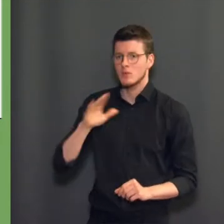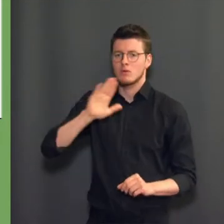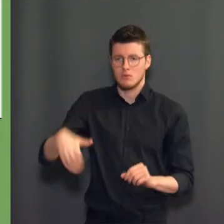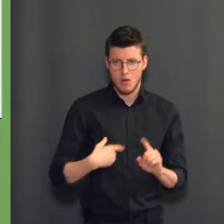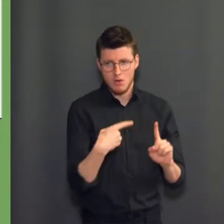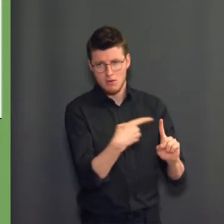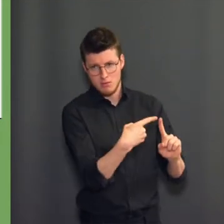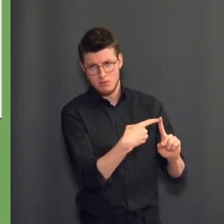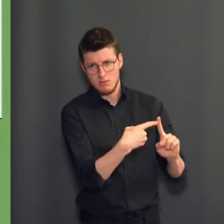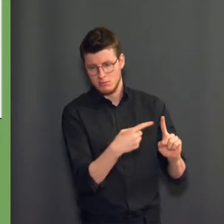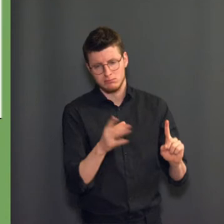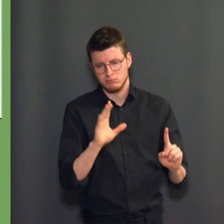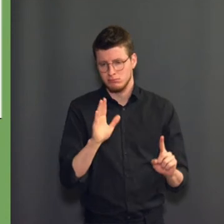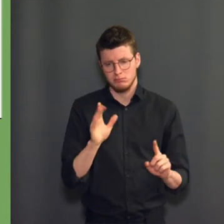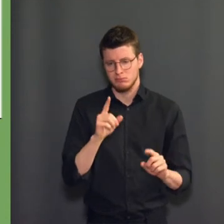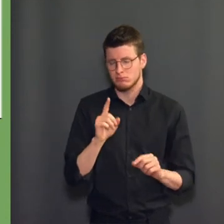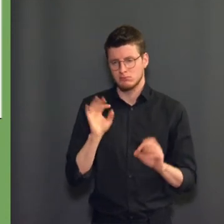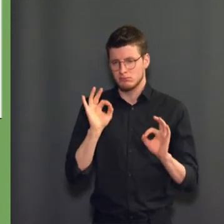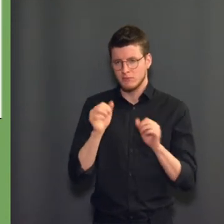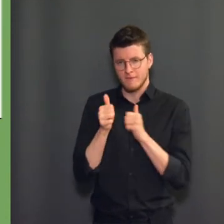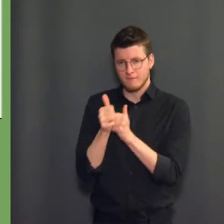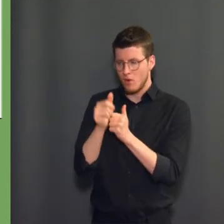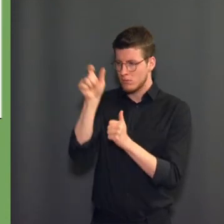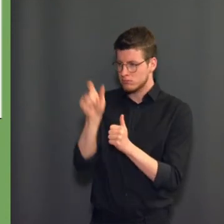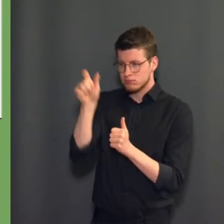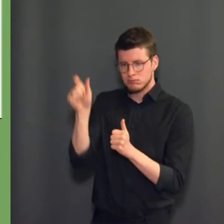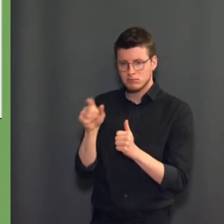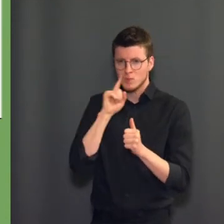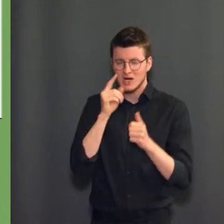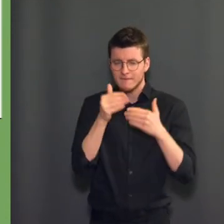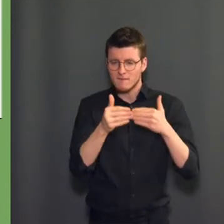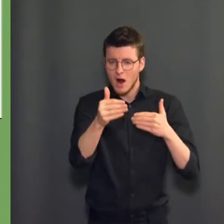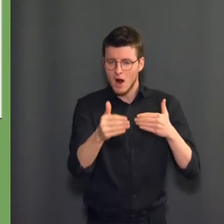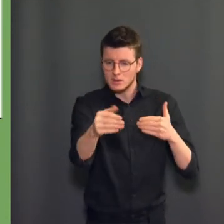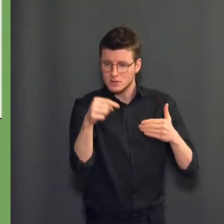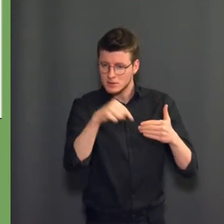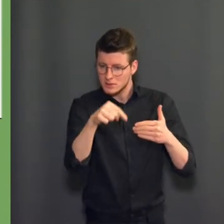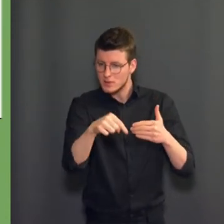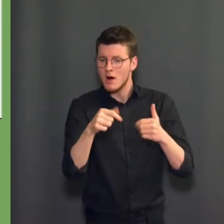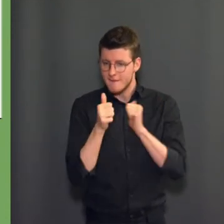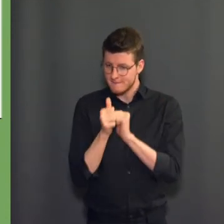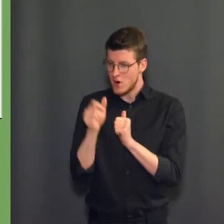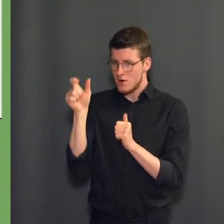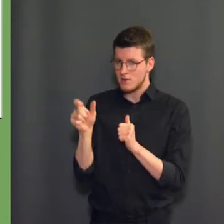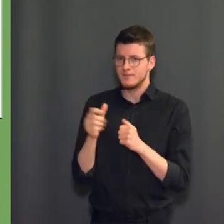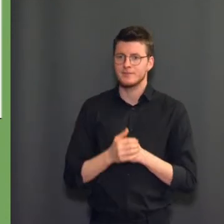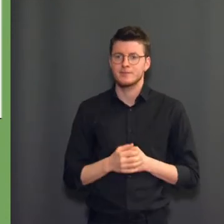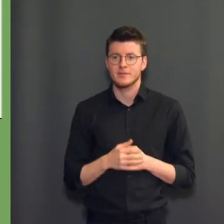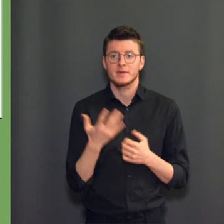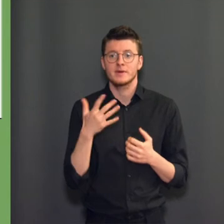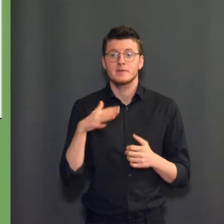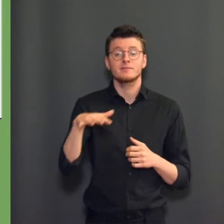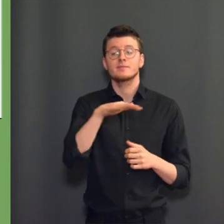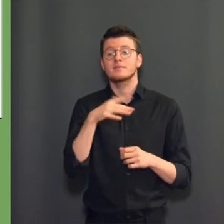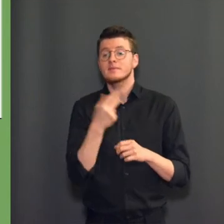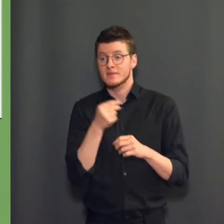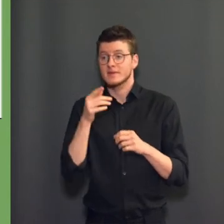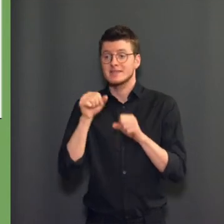In Vlaanderen wordt het systeem deze week eerst uitvoerig getest in de vaccinatiecentra van Deinze en